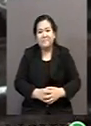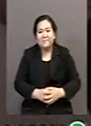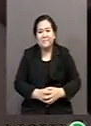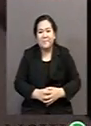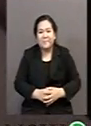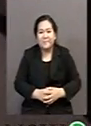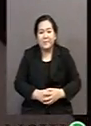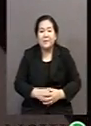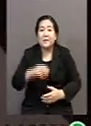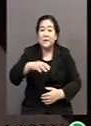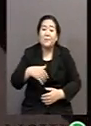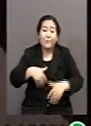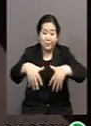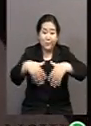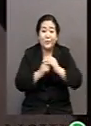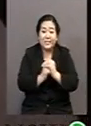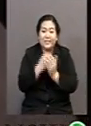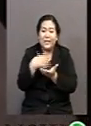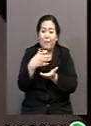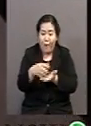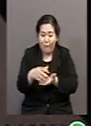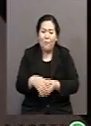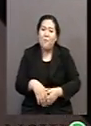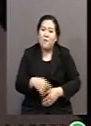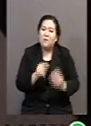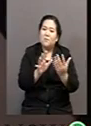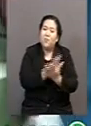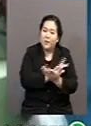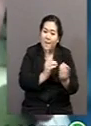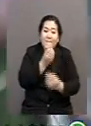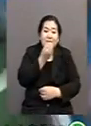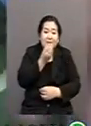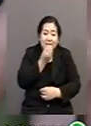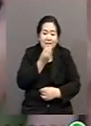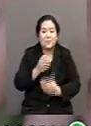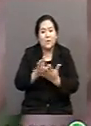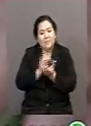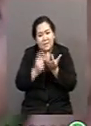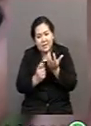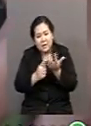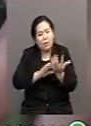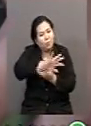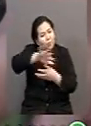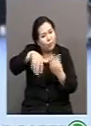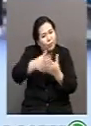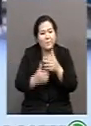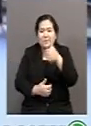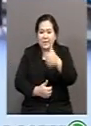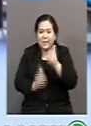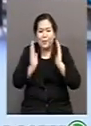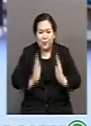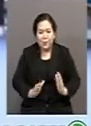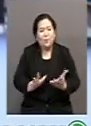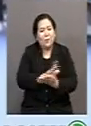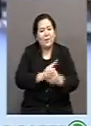าวเมืองปิงหูคนหนึ่งเล่าให้ฟังนะคะบอกว่าการที่ผสมผสานระหว่างอาหารกับวัฒนธรรมเข้าด้วยกันเนี่ยก็ทำให้คนเข้าใจความเป็นอยู่เข้าใจประเ